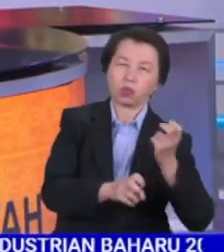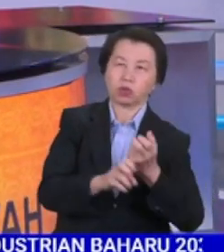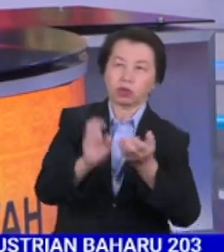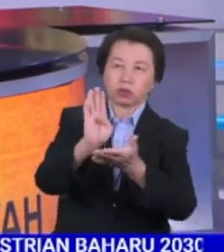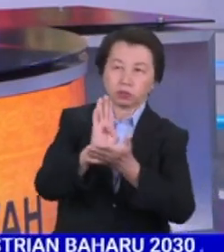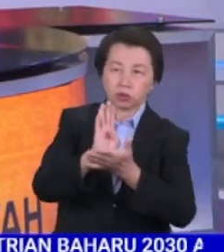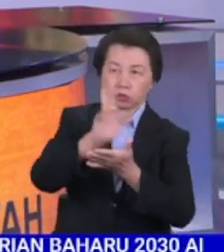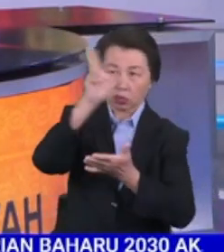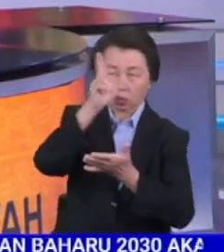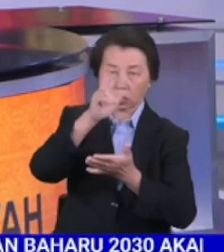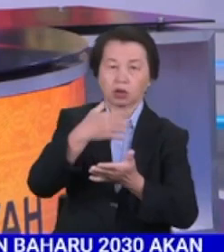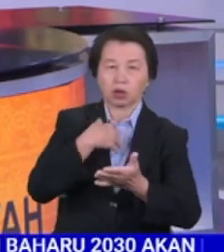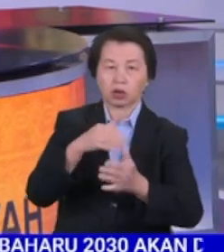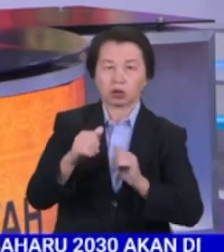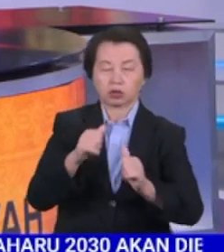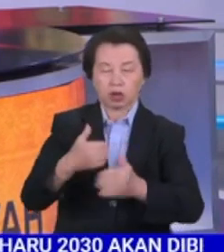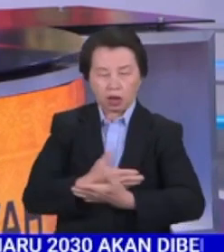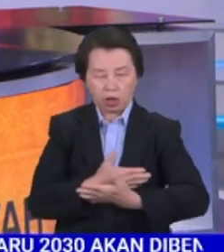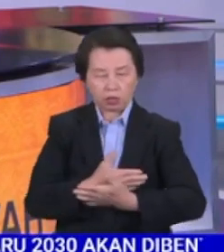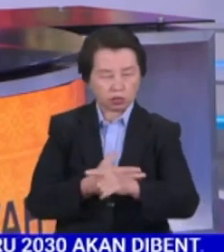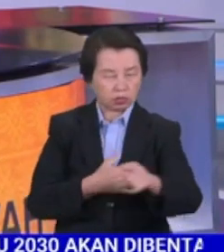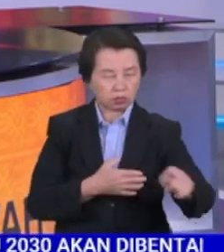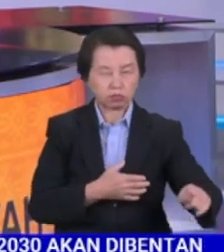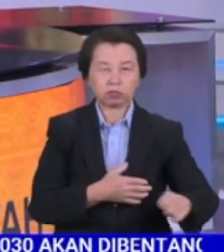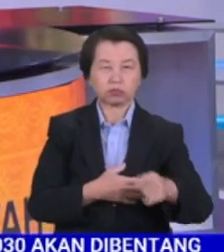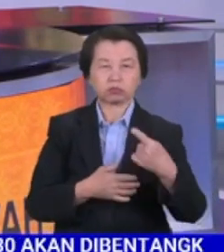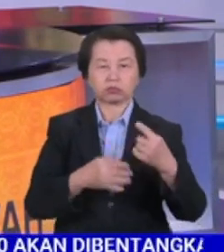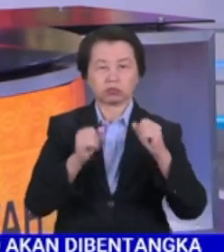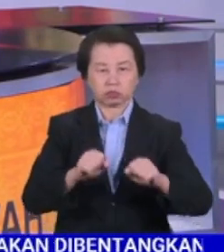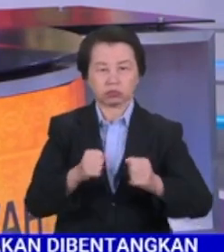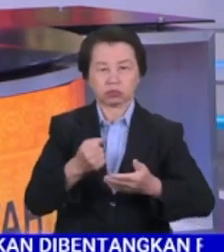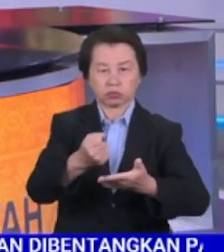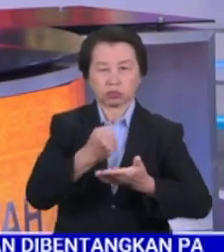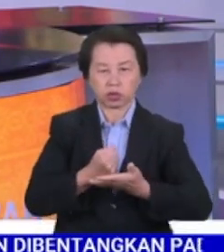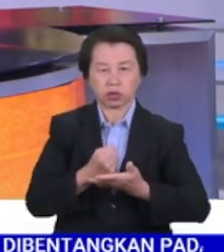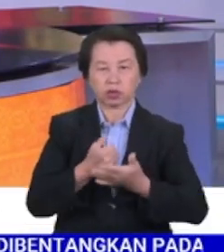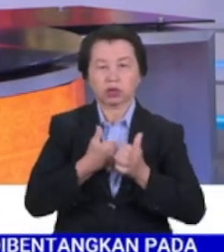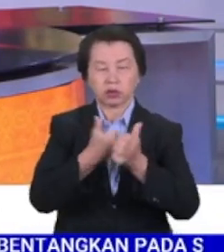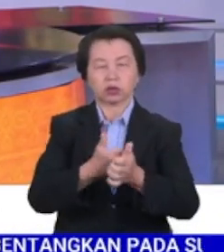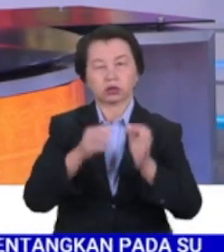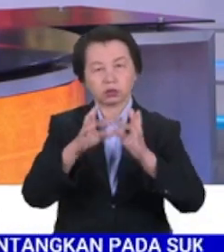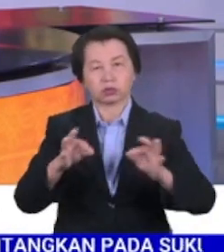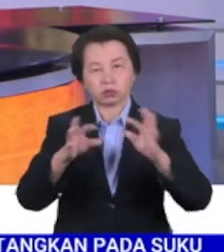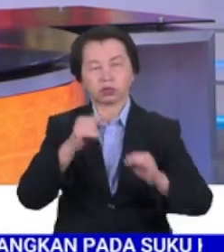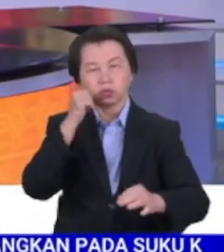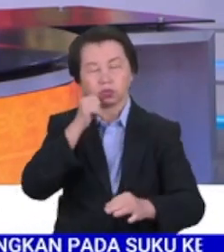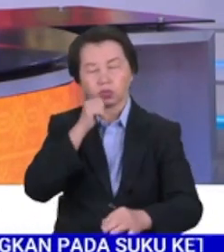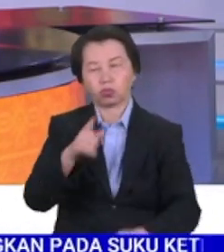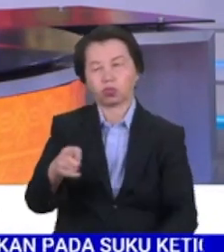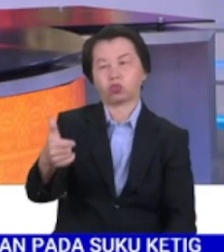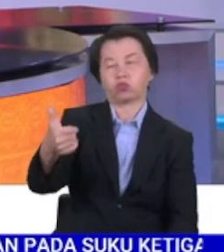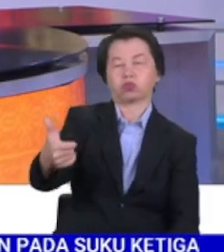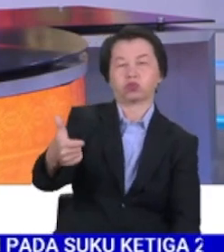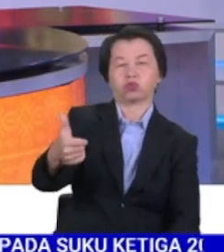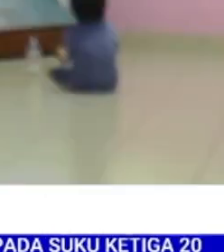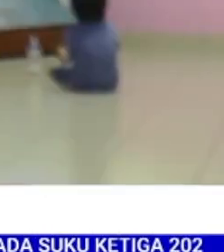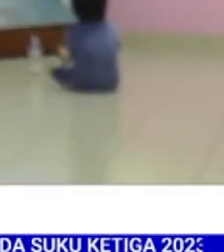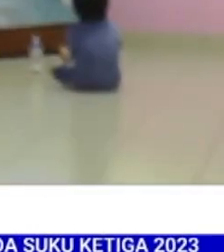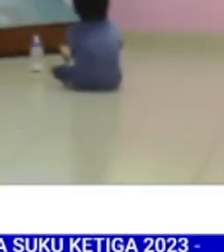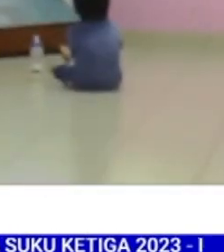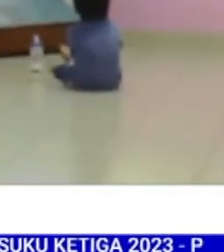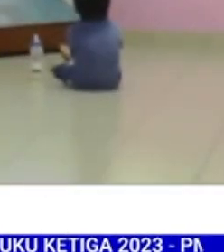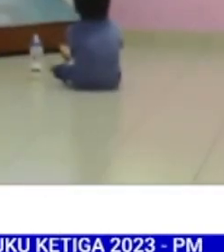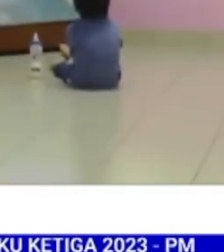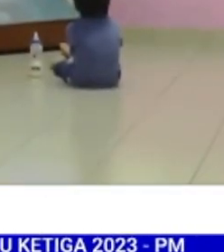bantuan kerajaan dan agensi terlibat, anak-anaknya juga sudah mampu untuk membantu. Kita ikuti kisah wanita hebat ini.